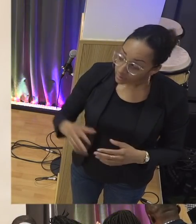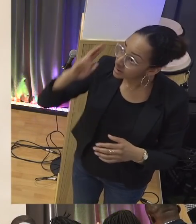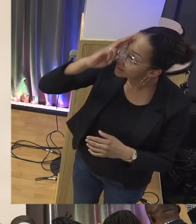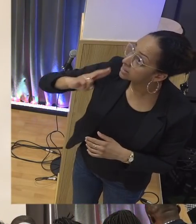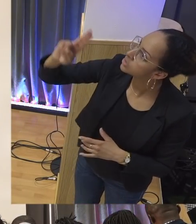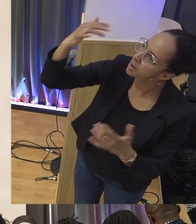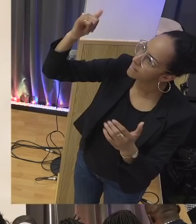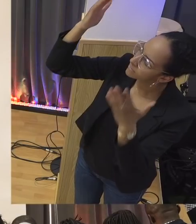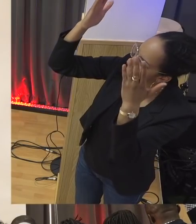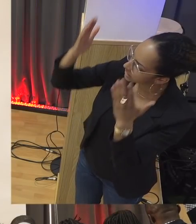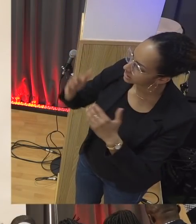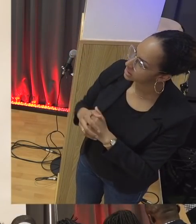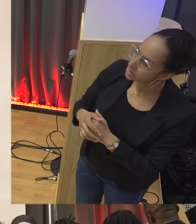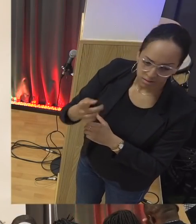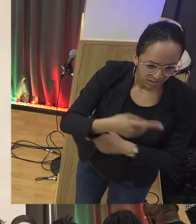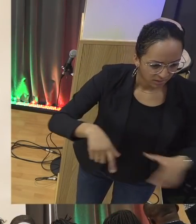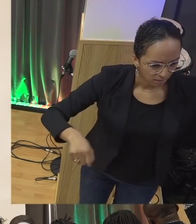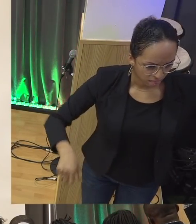fini avec toi, ma soeur. Baisse pas les bras.